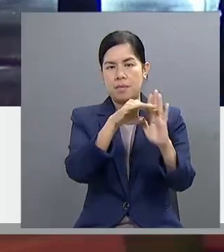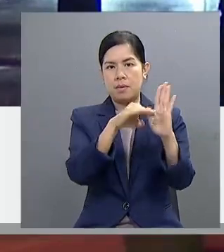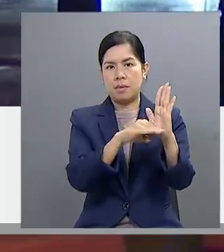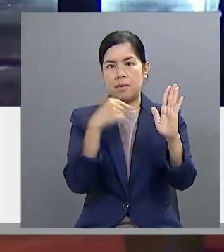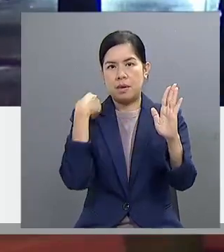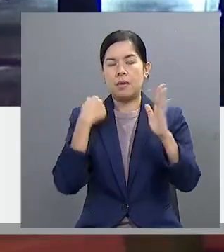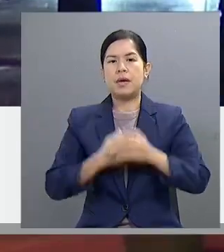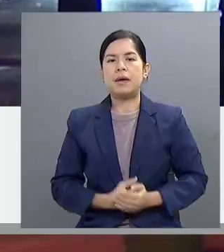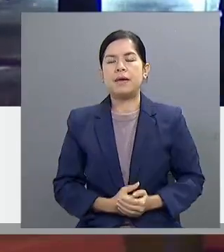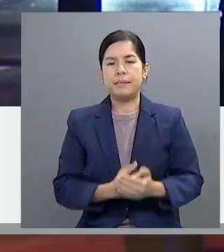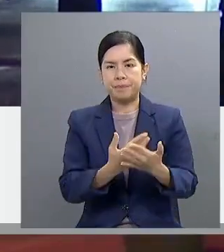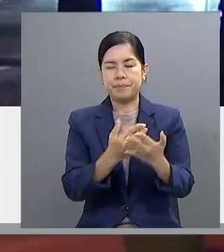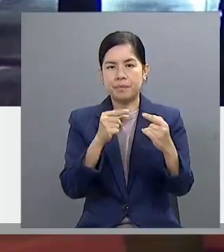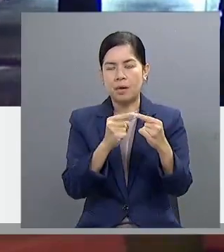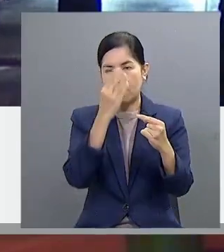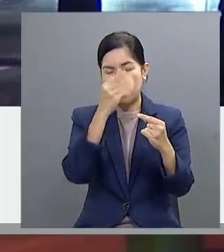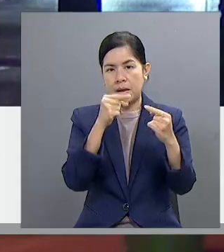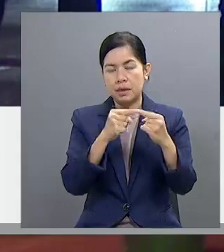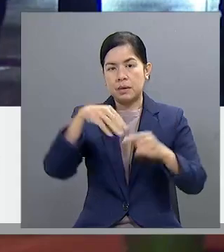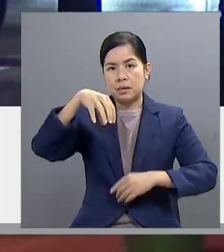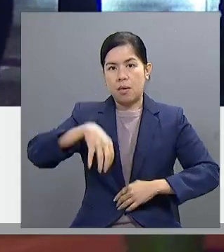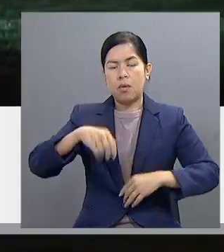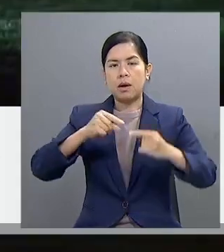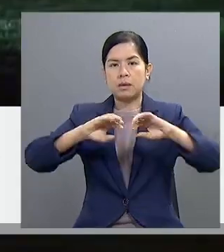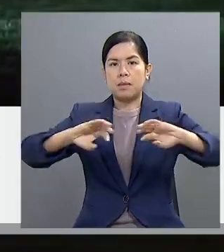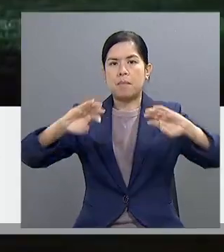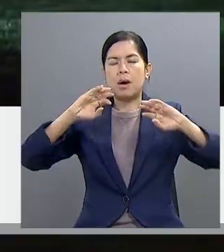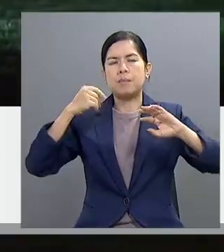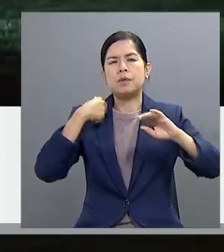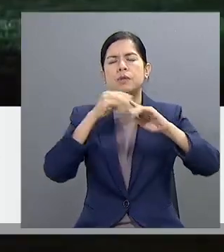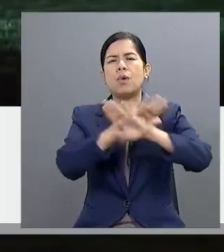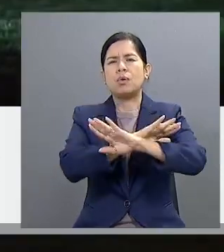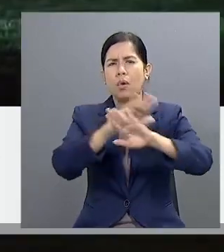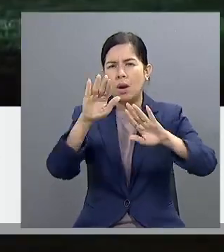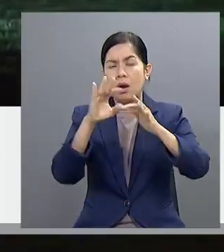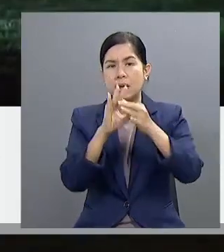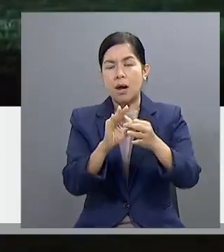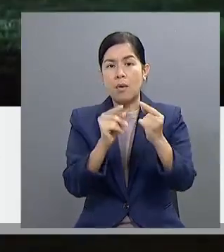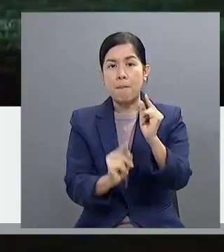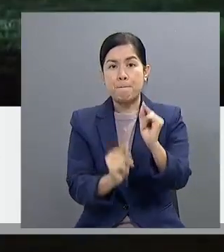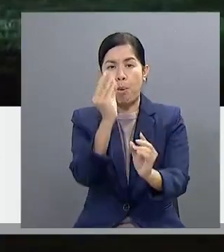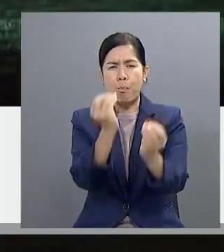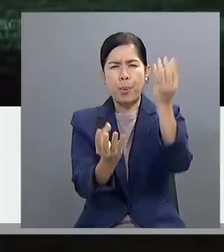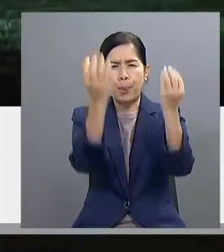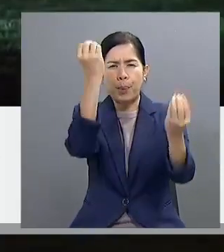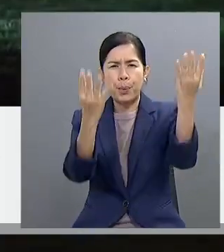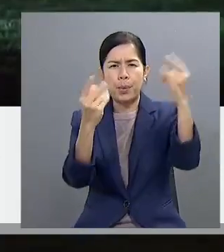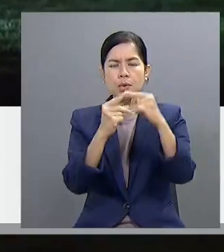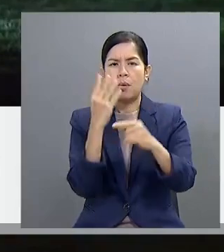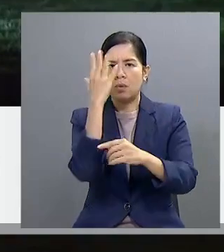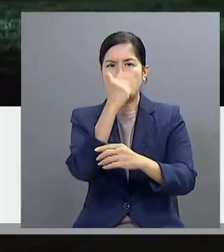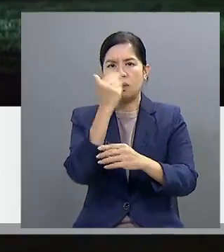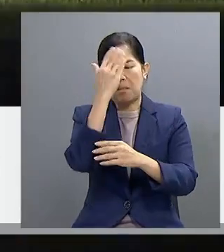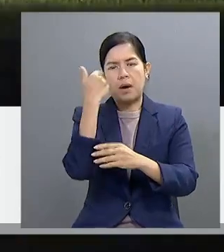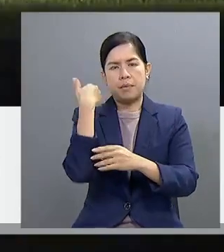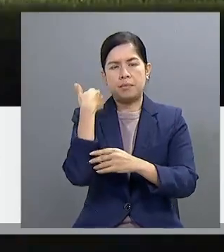การได้สั่งยกเลิกการแสดงดอกไม้ไฟในโอกาสวันชาติสหรัฐเนื่องจากมีเหตุชุมนุมที่จัดขึ้นในช่วงกลางคืนบาง